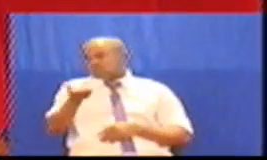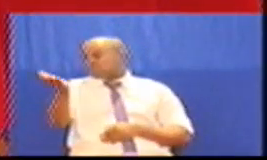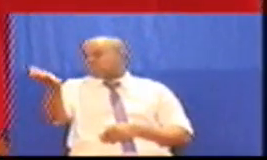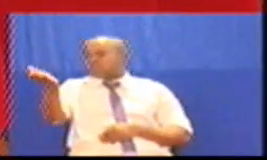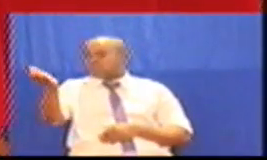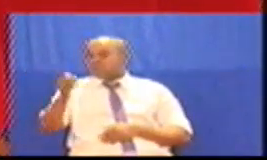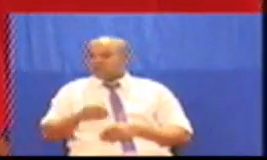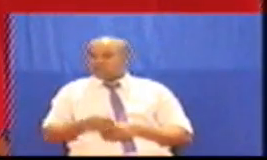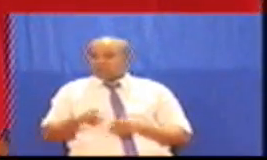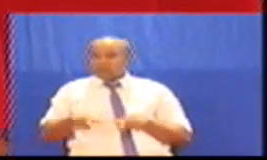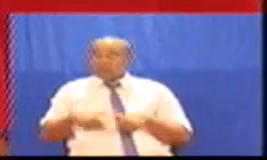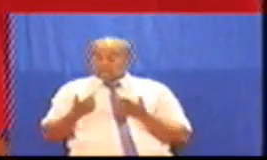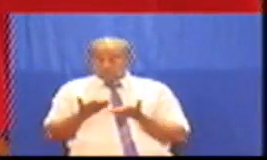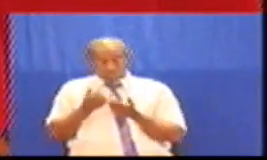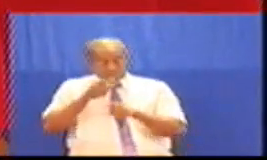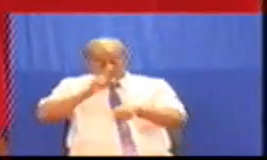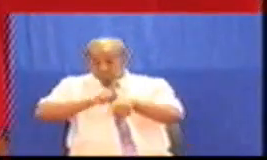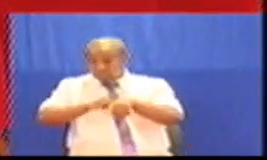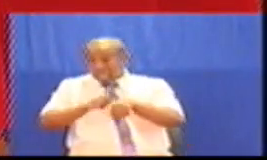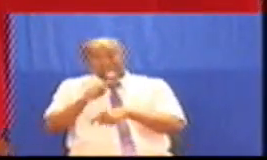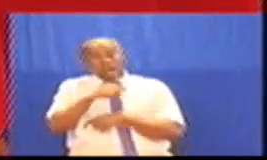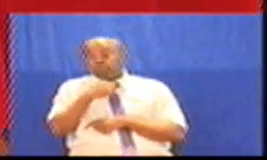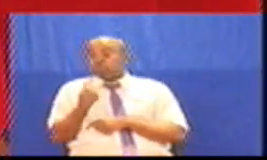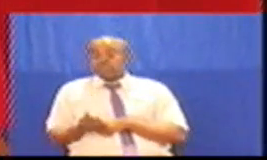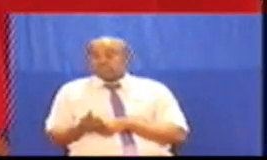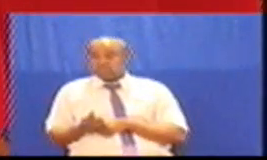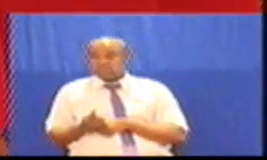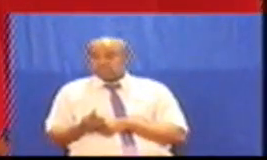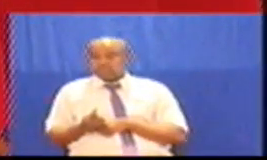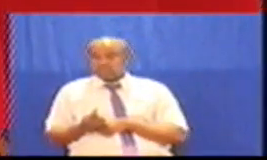lakini kwa sababu hatuna muda wa kutosha, naomba